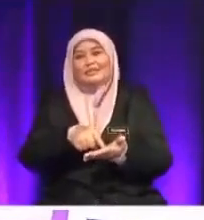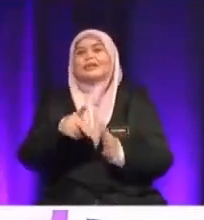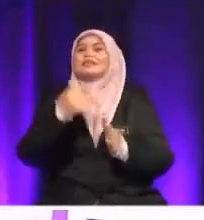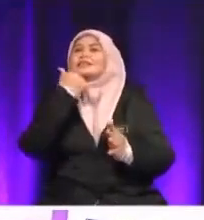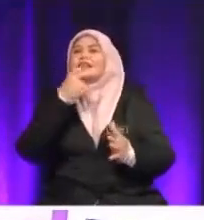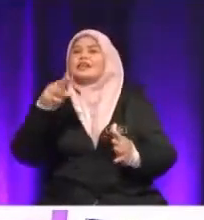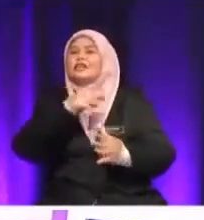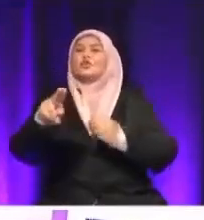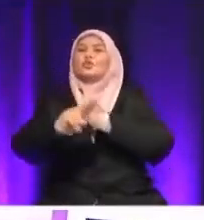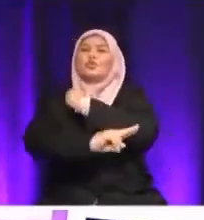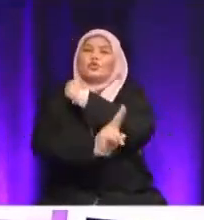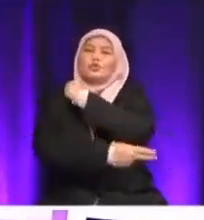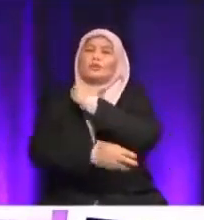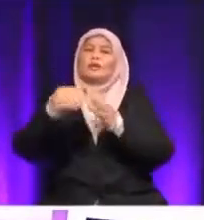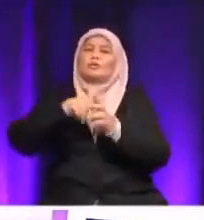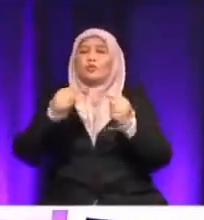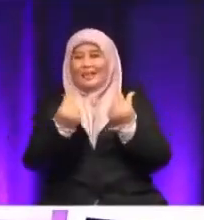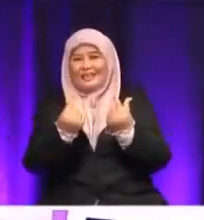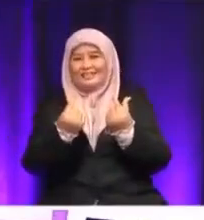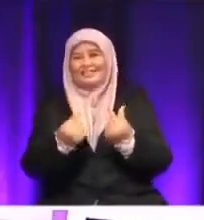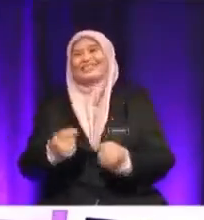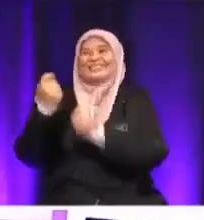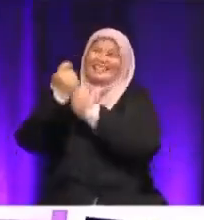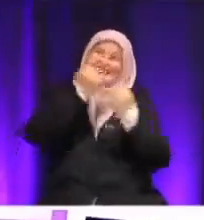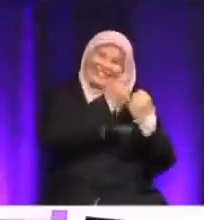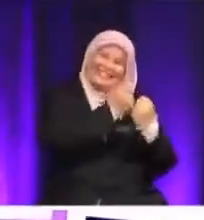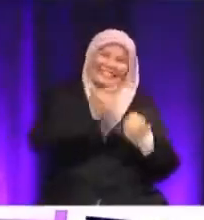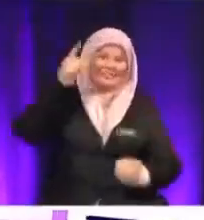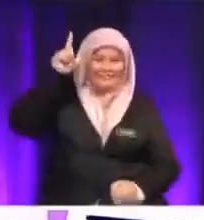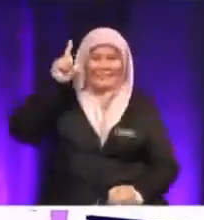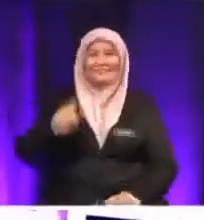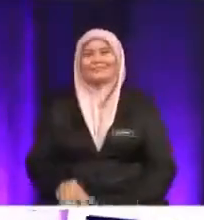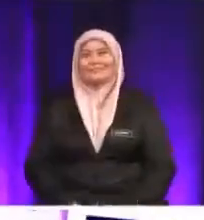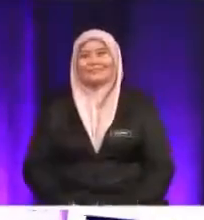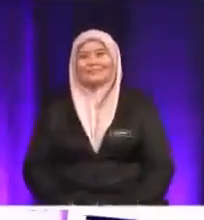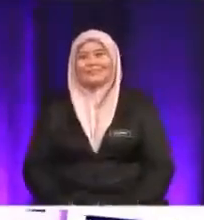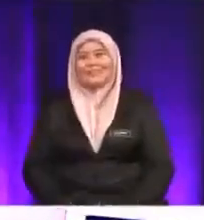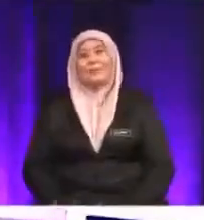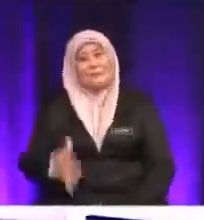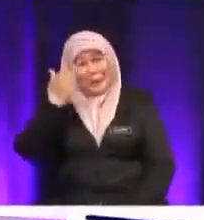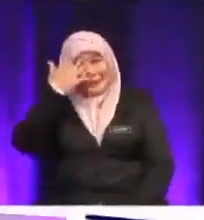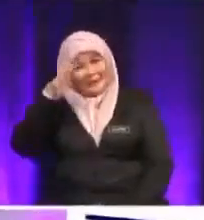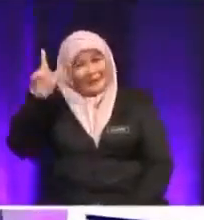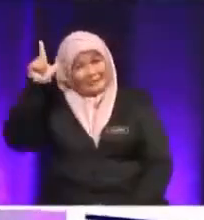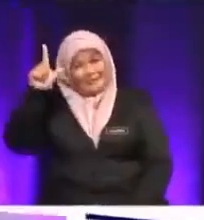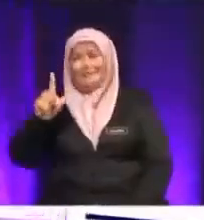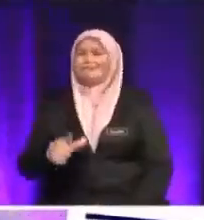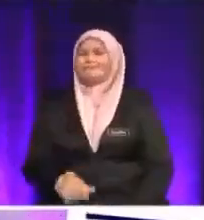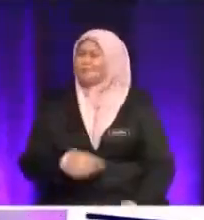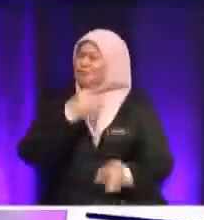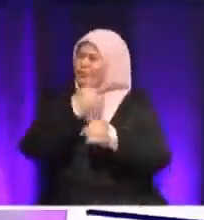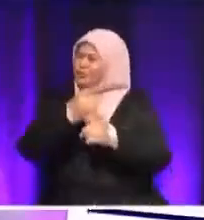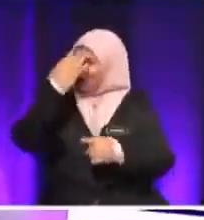kesalahan dan hukuman dinyatakan dalam Quran ustaz. Okey, tanya. Okey. Pandai Hakim, memang bijak.